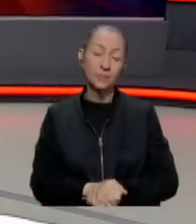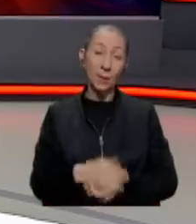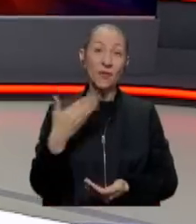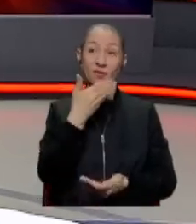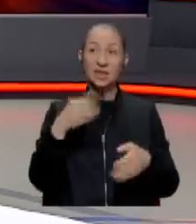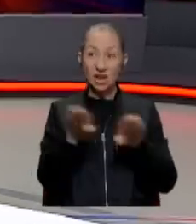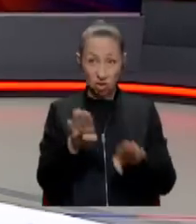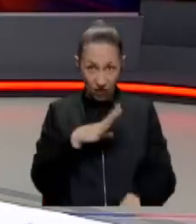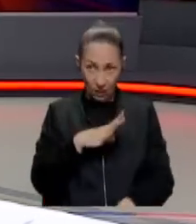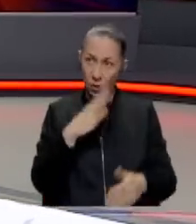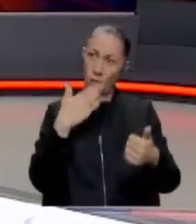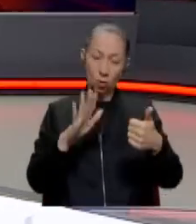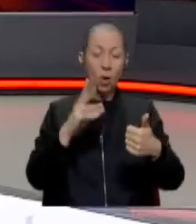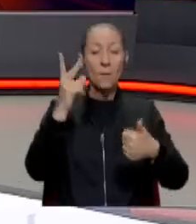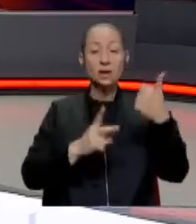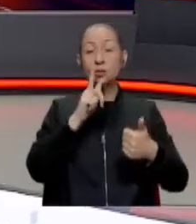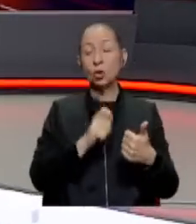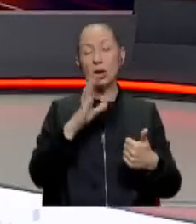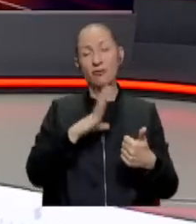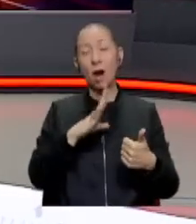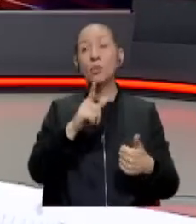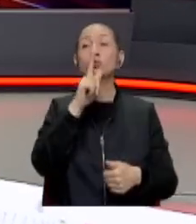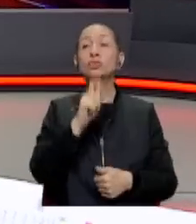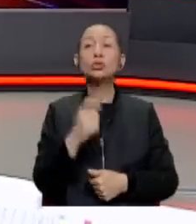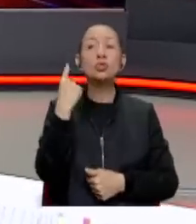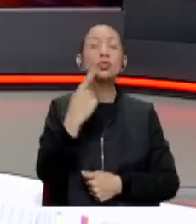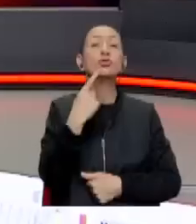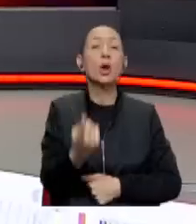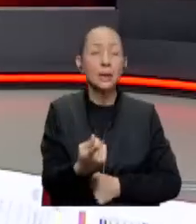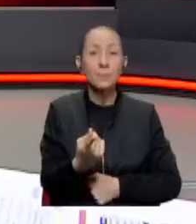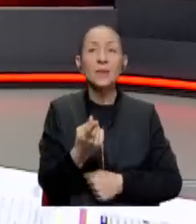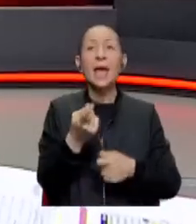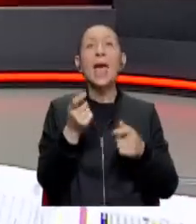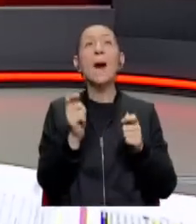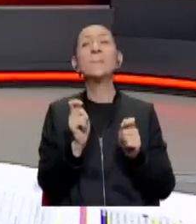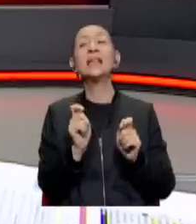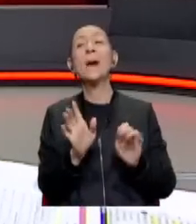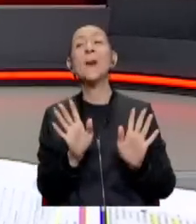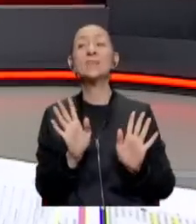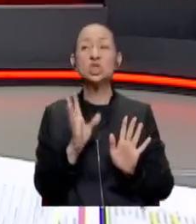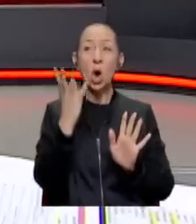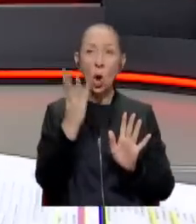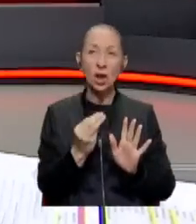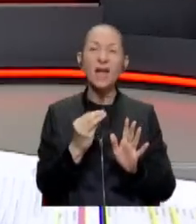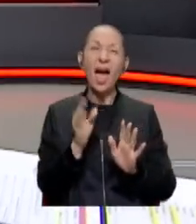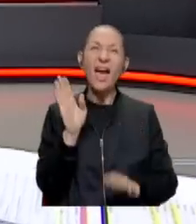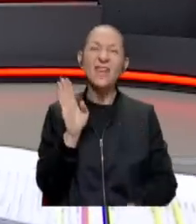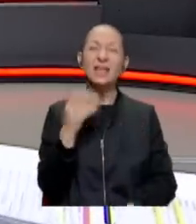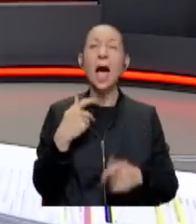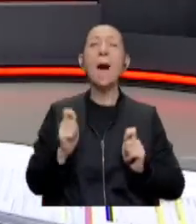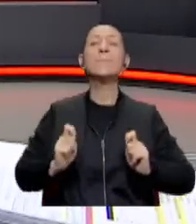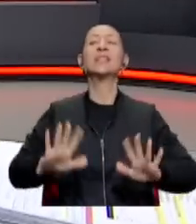fırsat eşitliği var mı Yok bir takım vaatler var bu vaatler dün de söyledim yapılamamış olanın itirafıdır